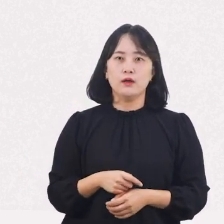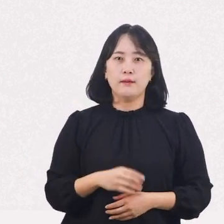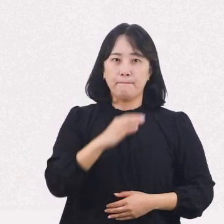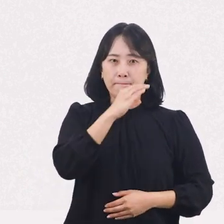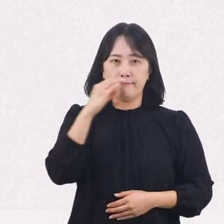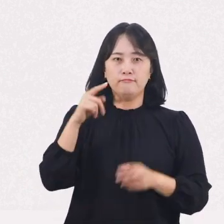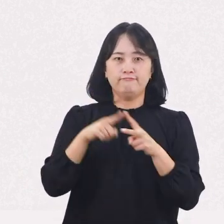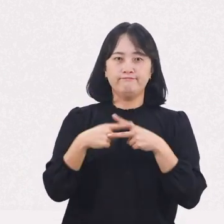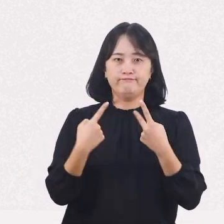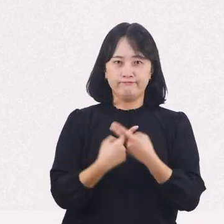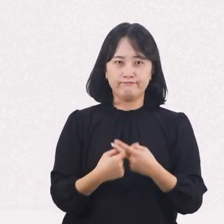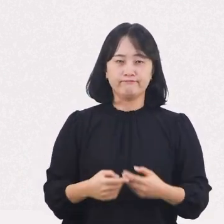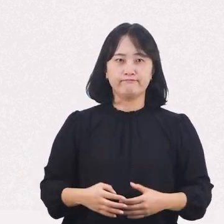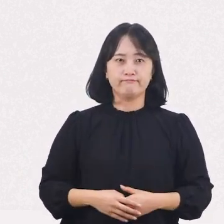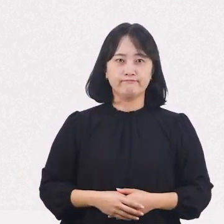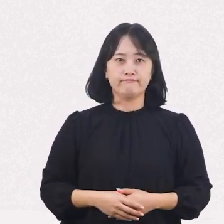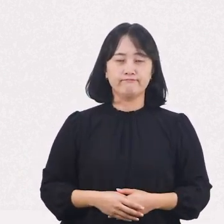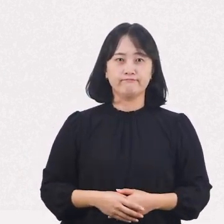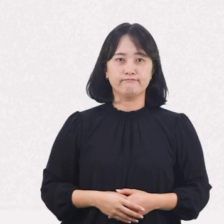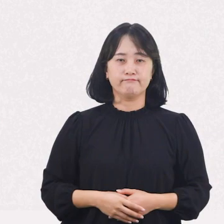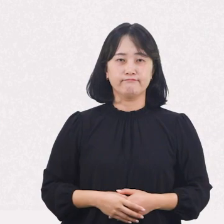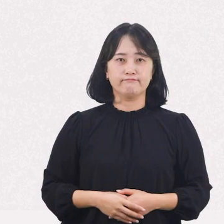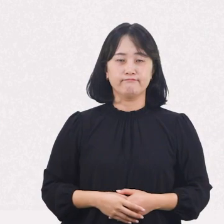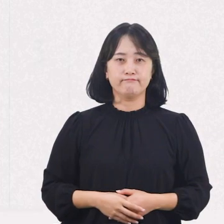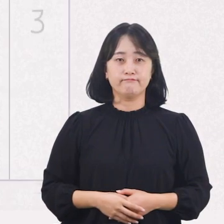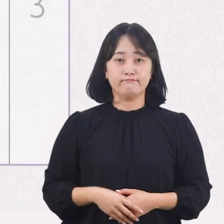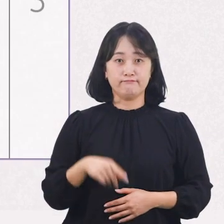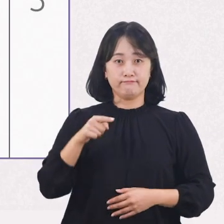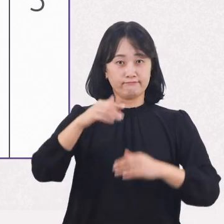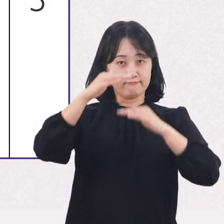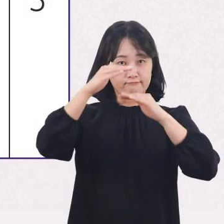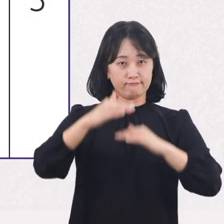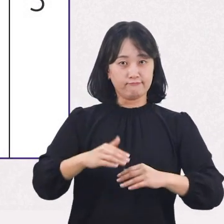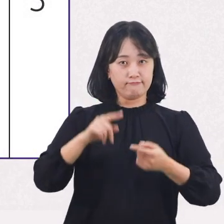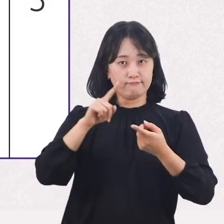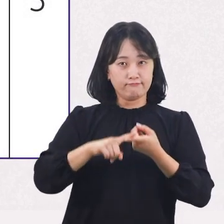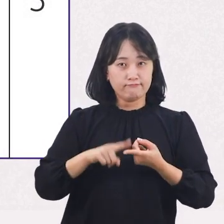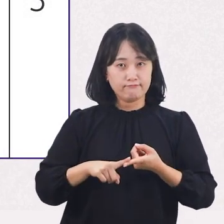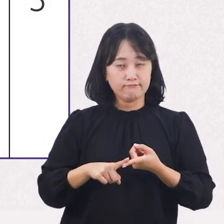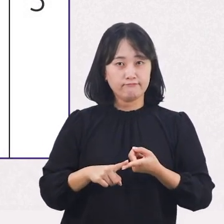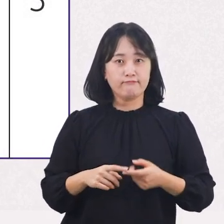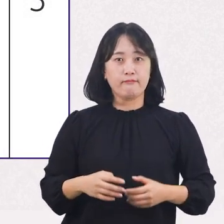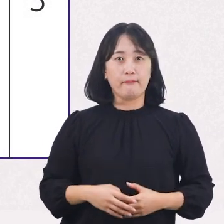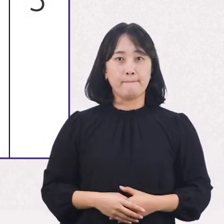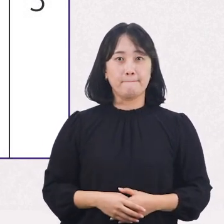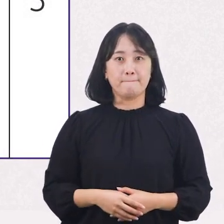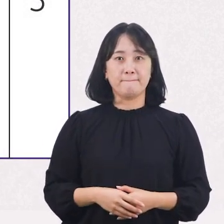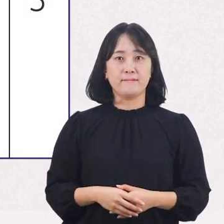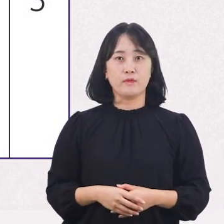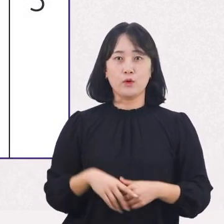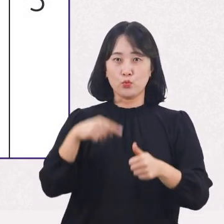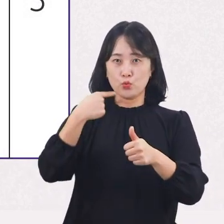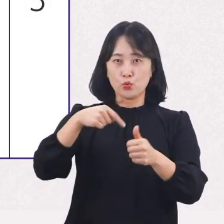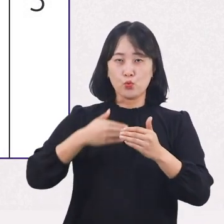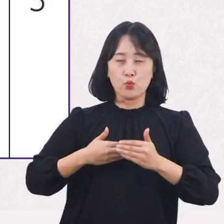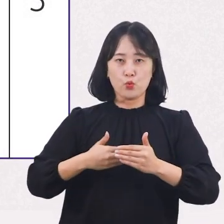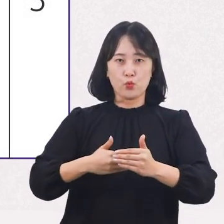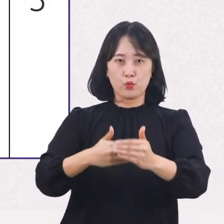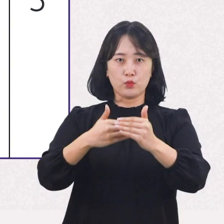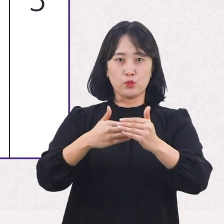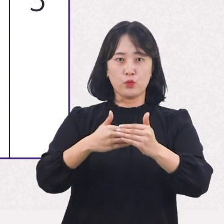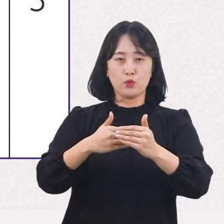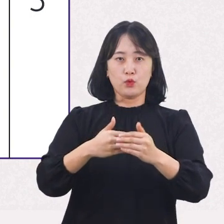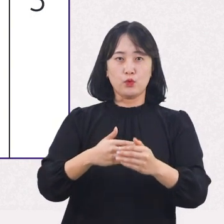인식하기. 메리필드 7가지 범주별로 2015 특수교육 기본교육과정의 사회과 교육과정 내용